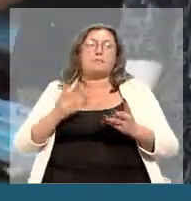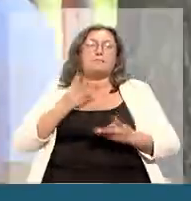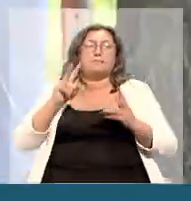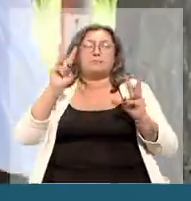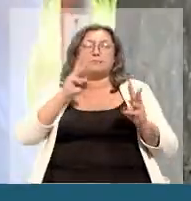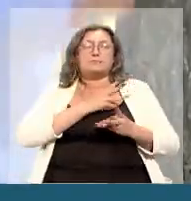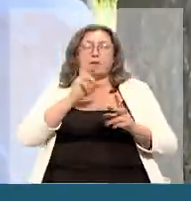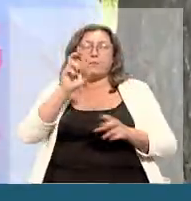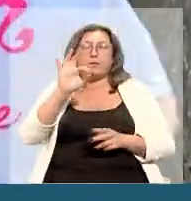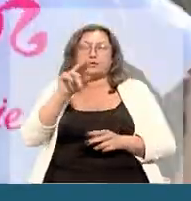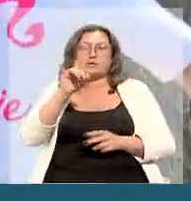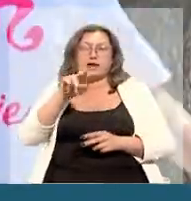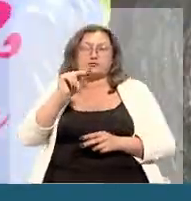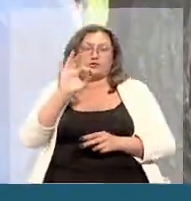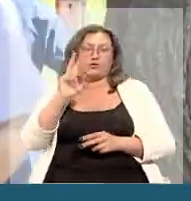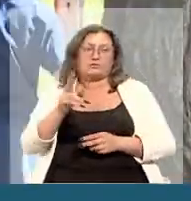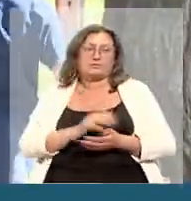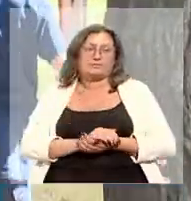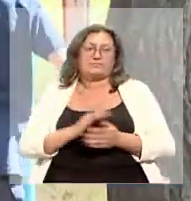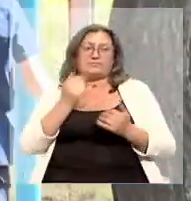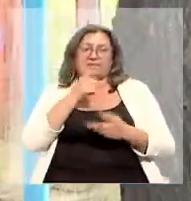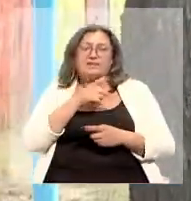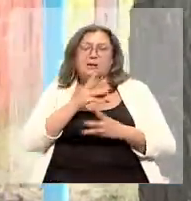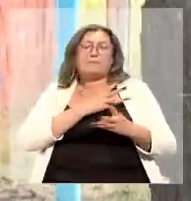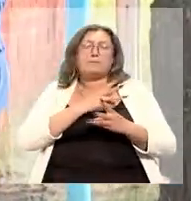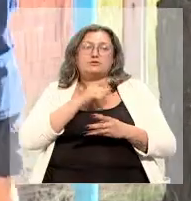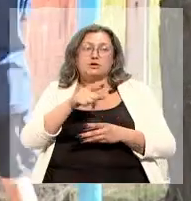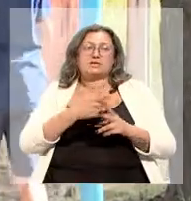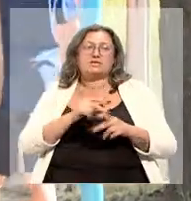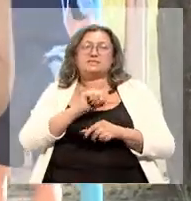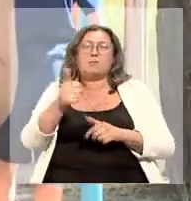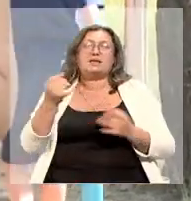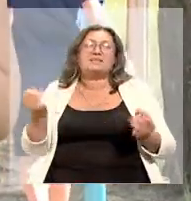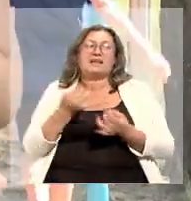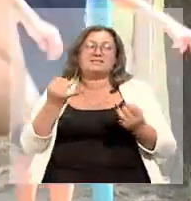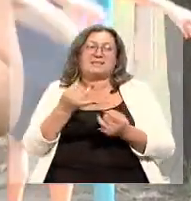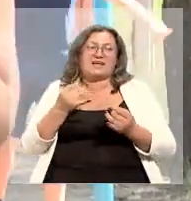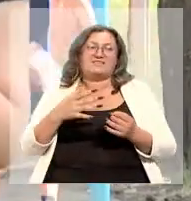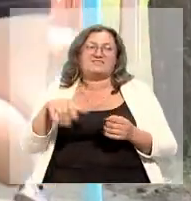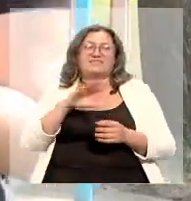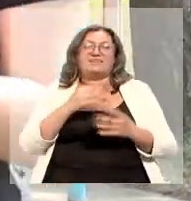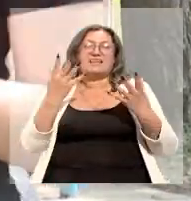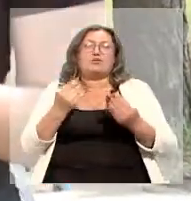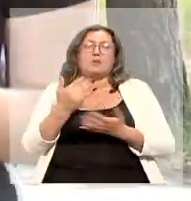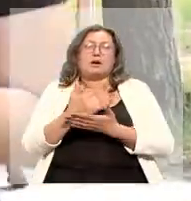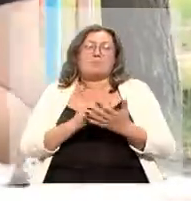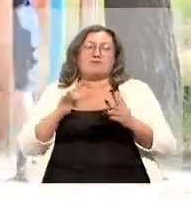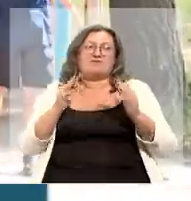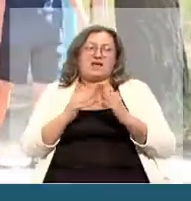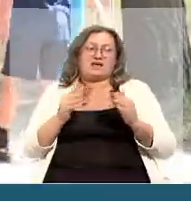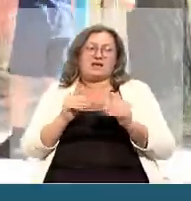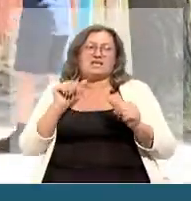«бодрячок». Сейчас мы наблюдаем за бодрячком. Пожалуй, это самая интересная часть всей дневной программы в